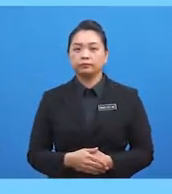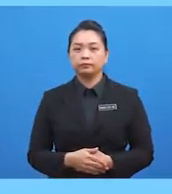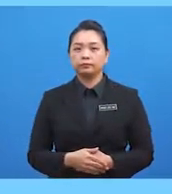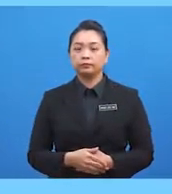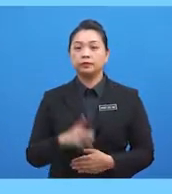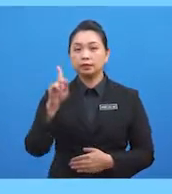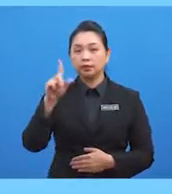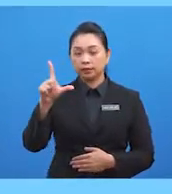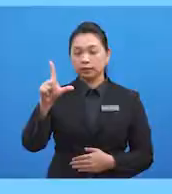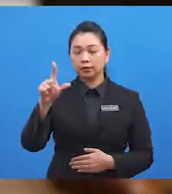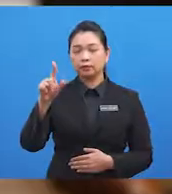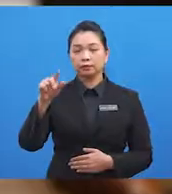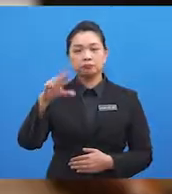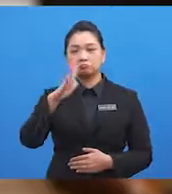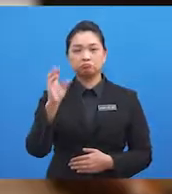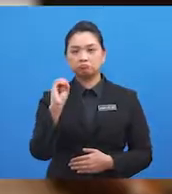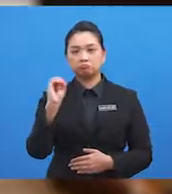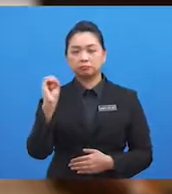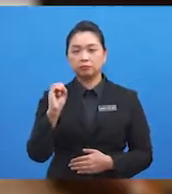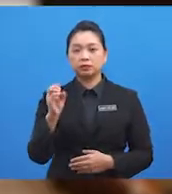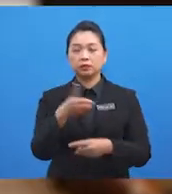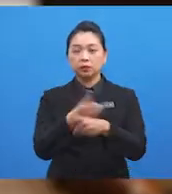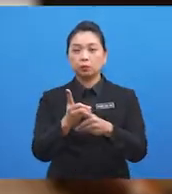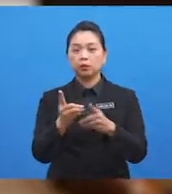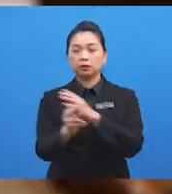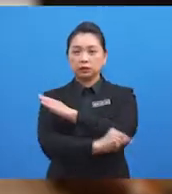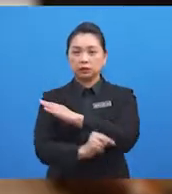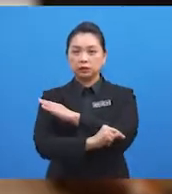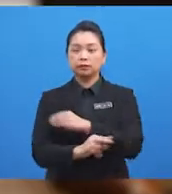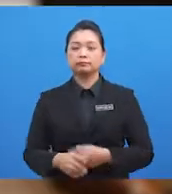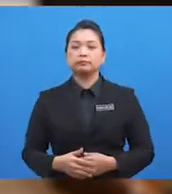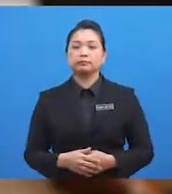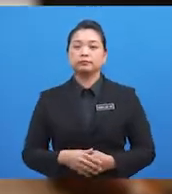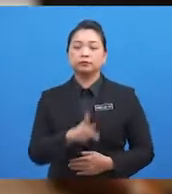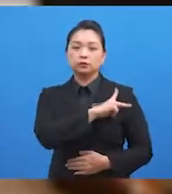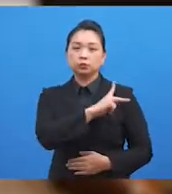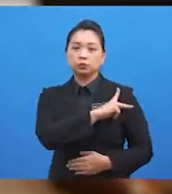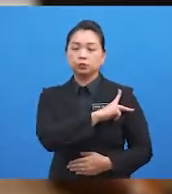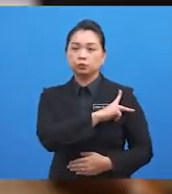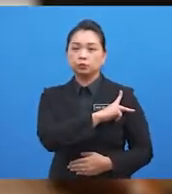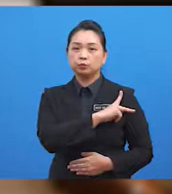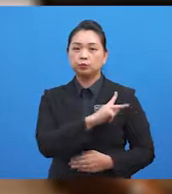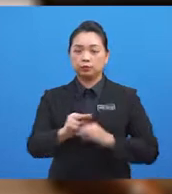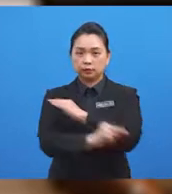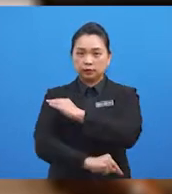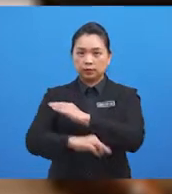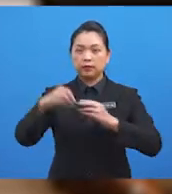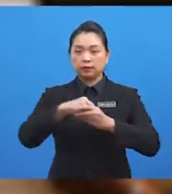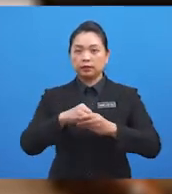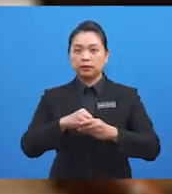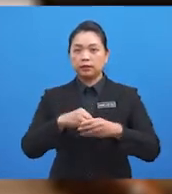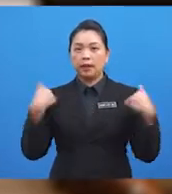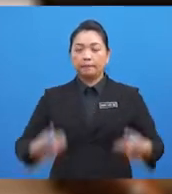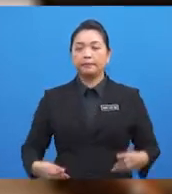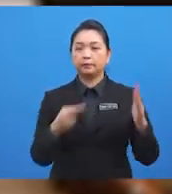mempunyai Dewan Negeri. Kuasa dan tanggungjawab ketua-ketua negeri dalam badan perundangan